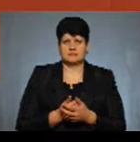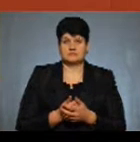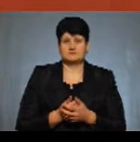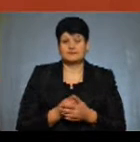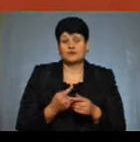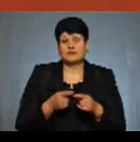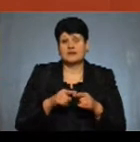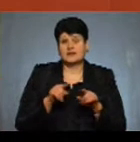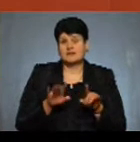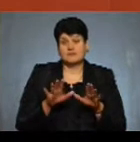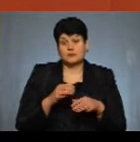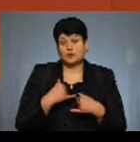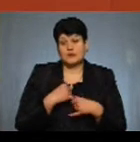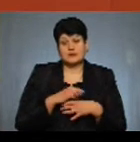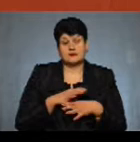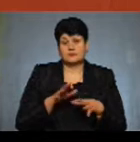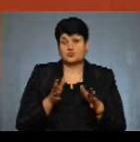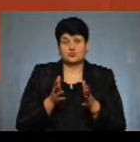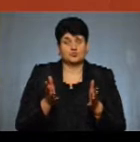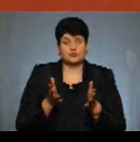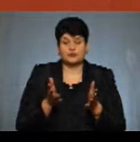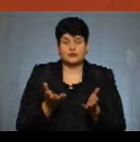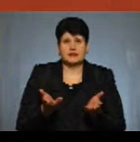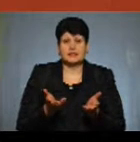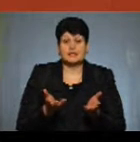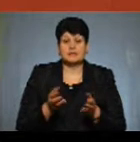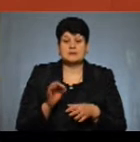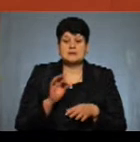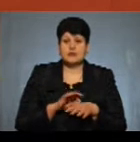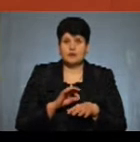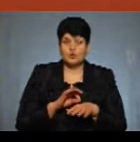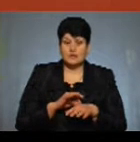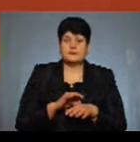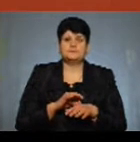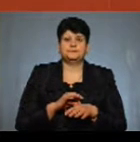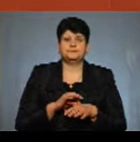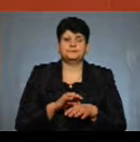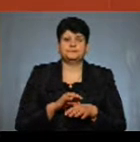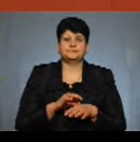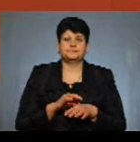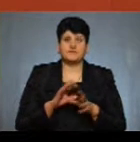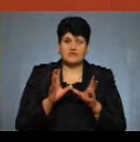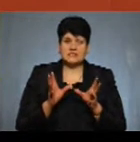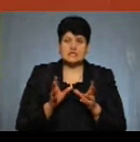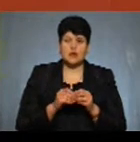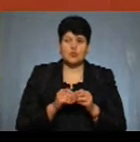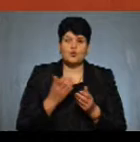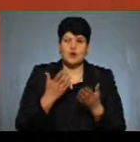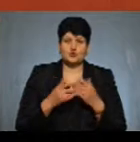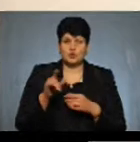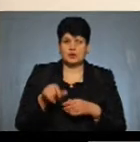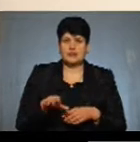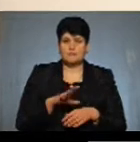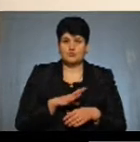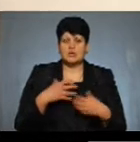Ну, взагалі, таких випадків у нас не було, які б захворіли, ну, в цілому, якщо